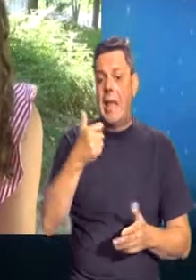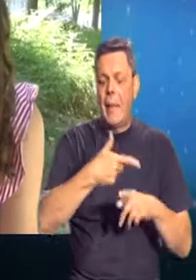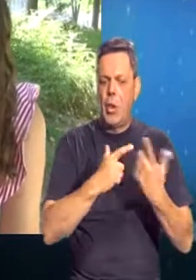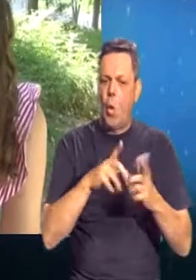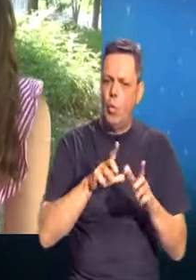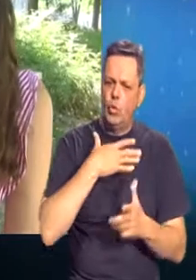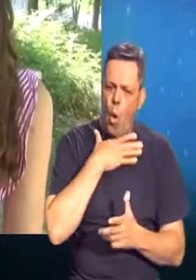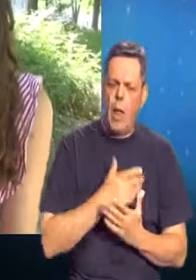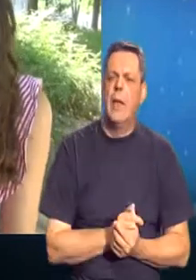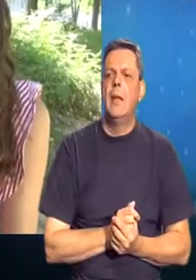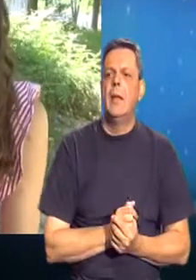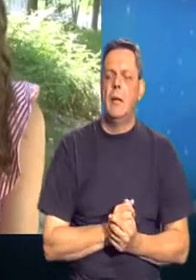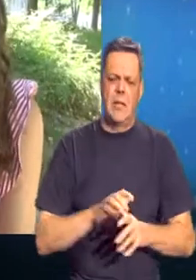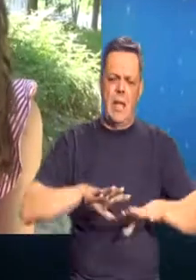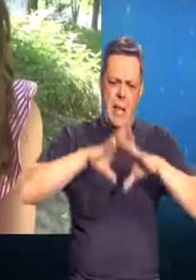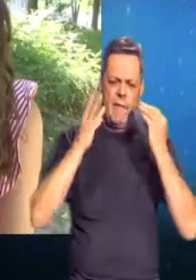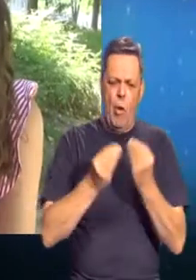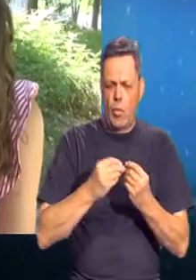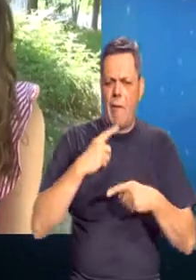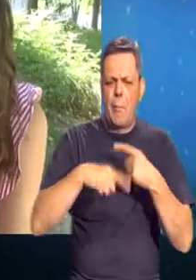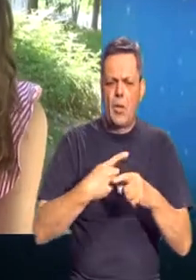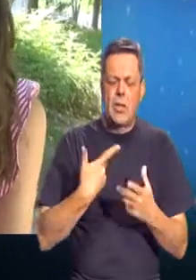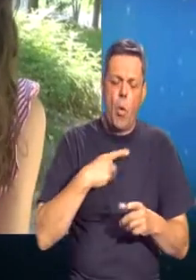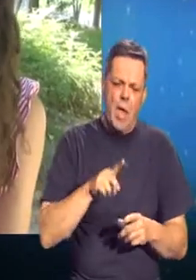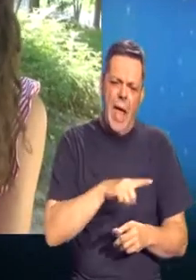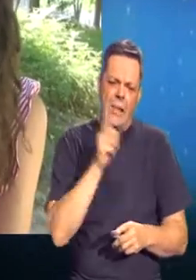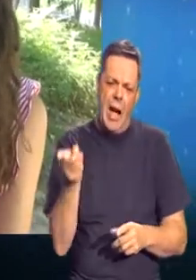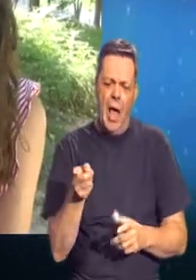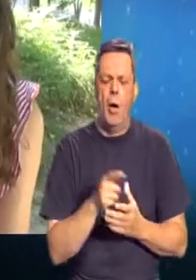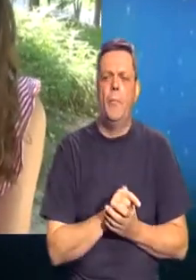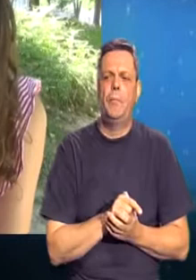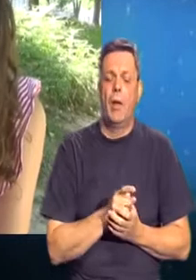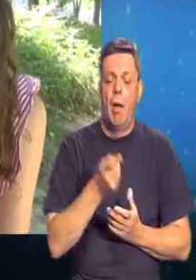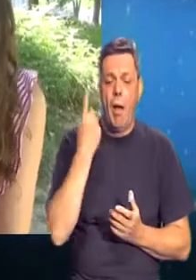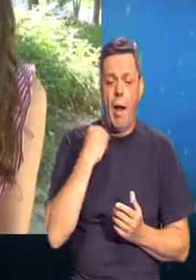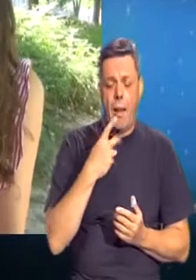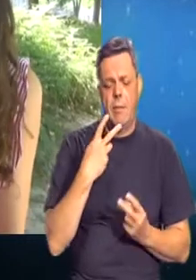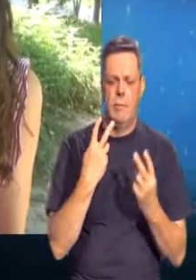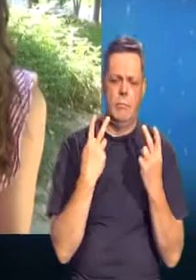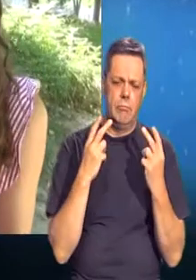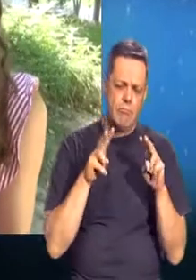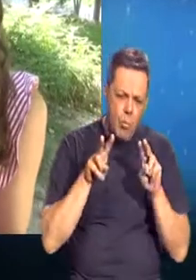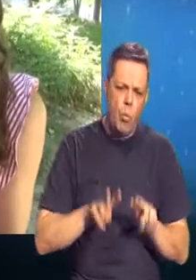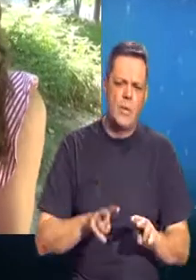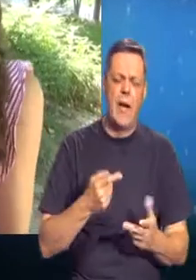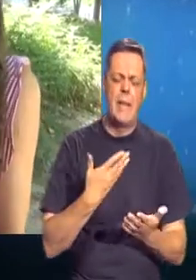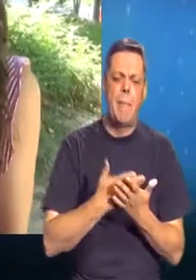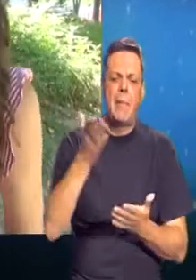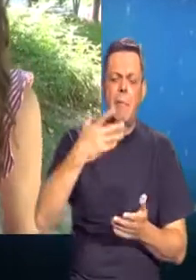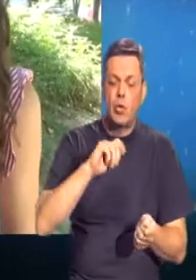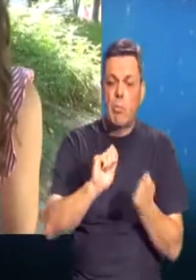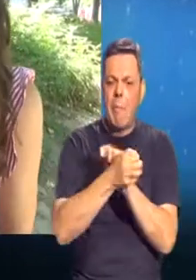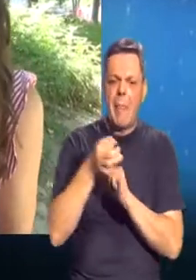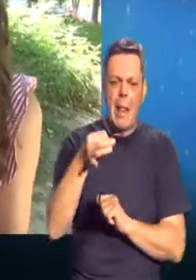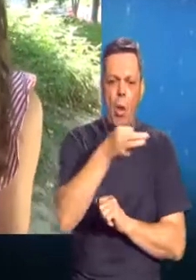u školi, isto jedan sveobuhvatan proces koji je trajao neko vrijeme, ali u biti samim time što smo